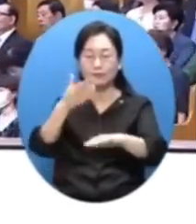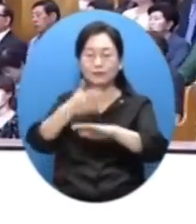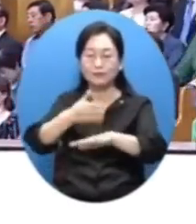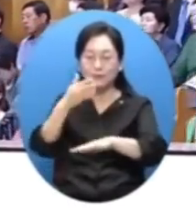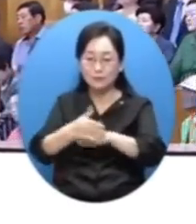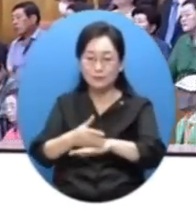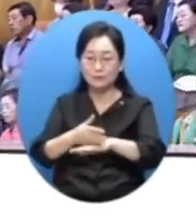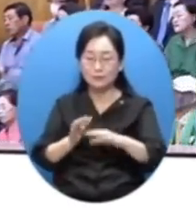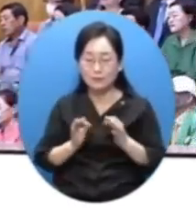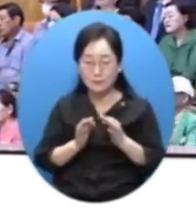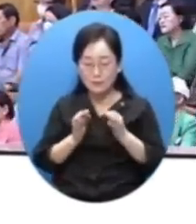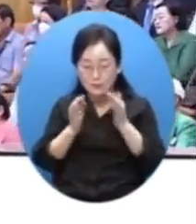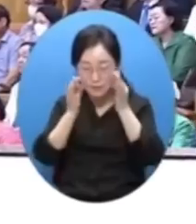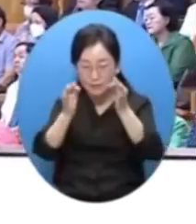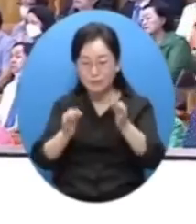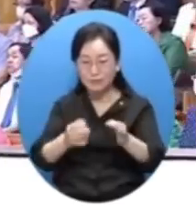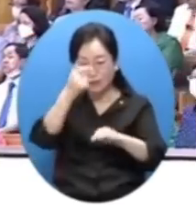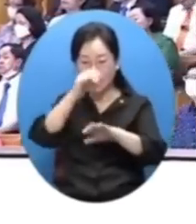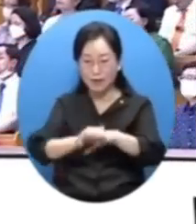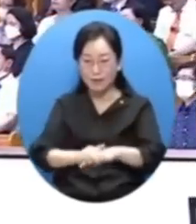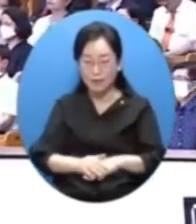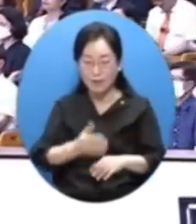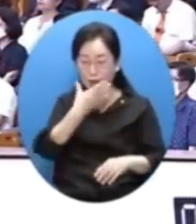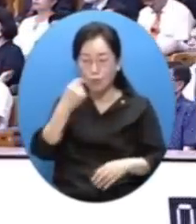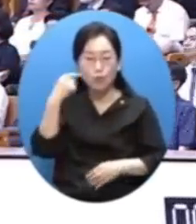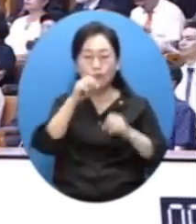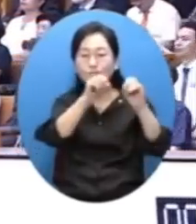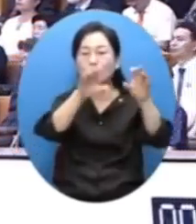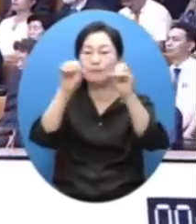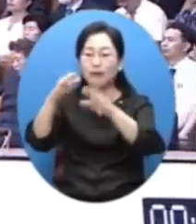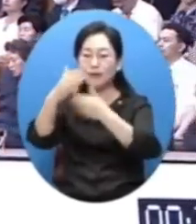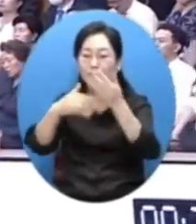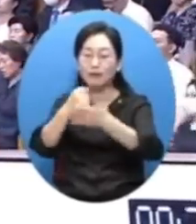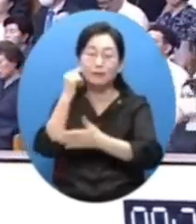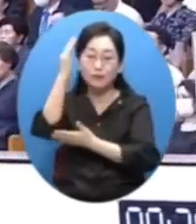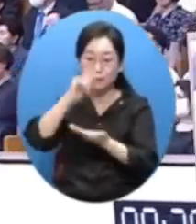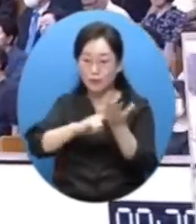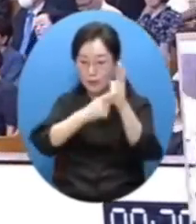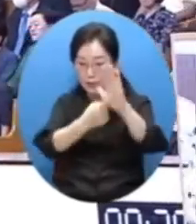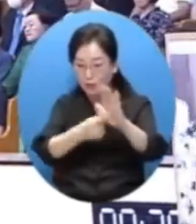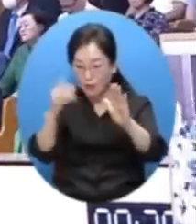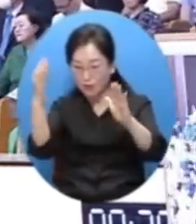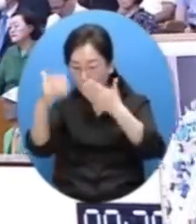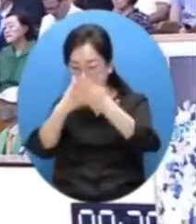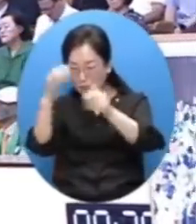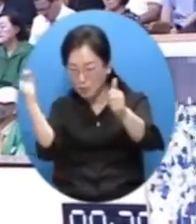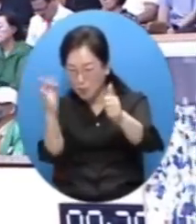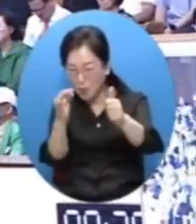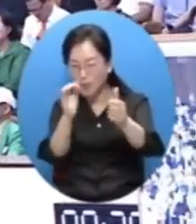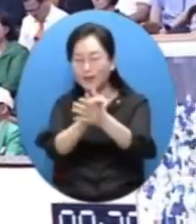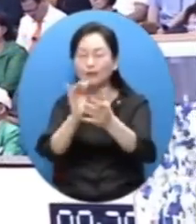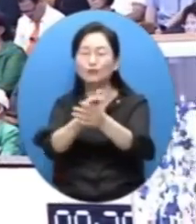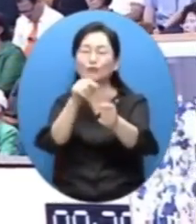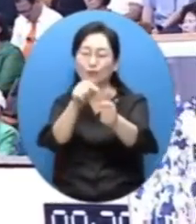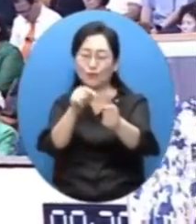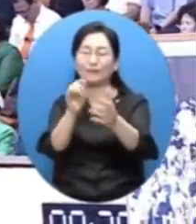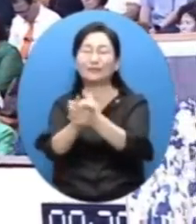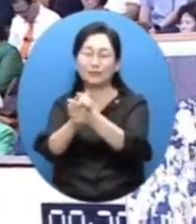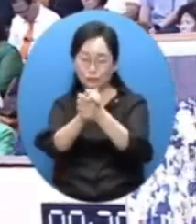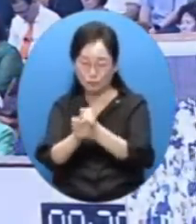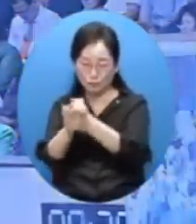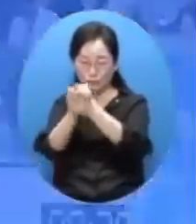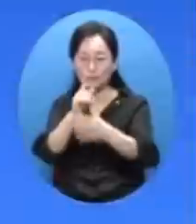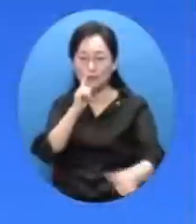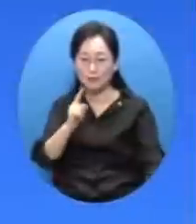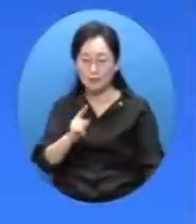감사하고 열심히 예배드리고 열심히 나가서 복음을 전하며 하나님의 영광을 나타낼 때 하나님께서 너는 내 벗이라 내 친구라